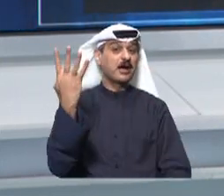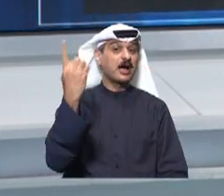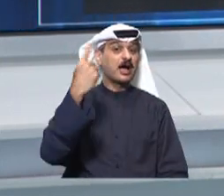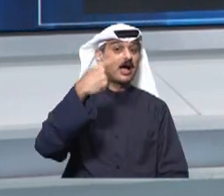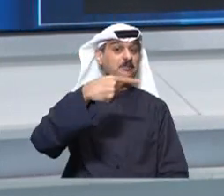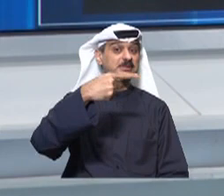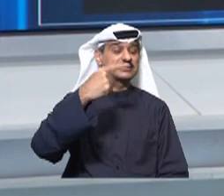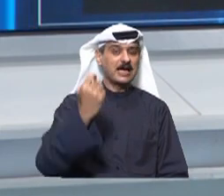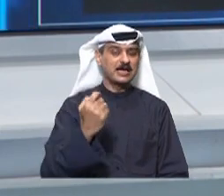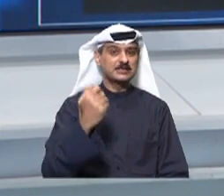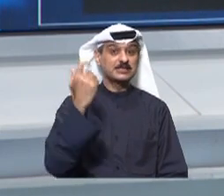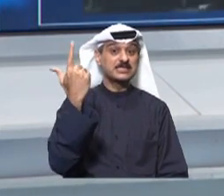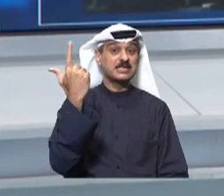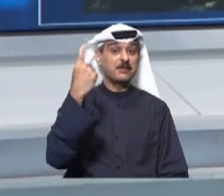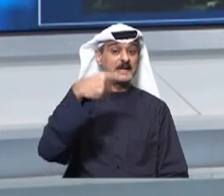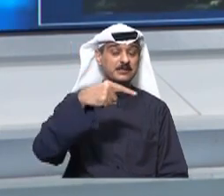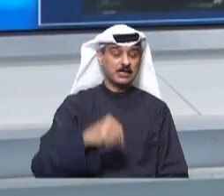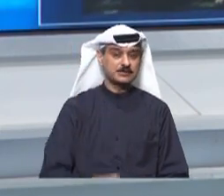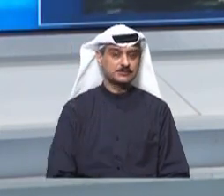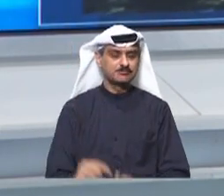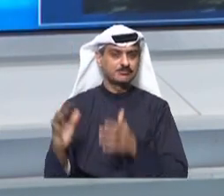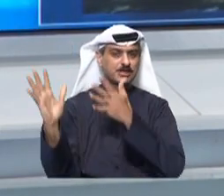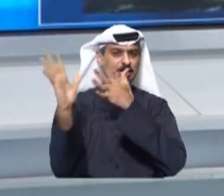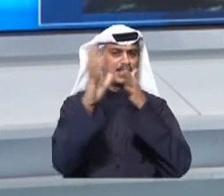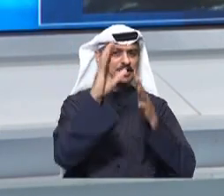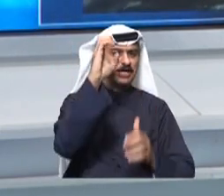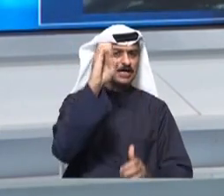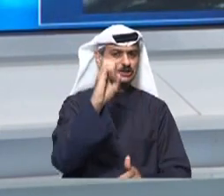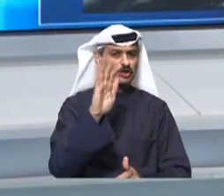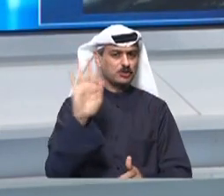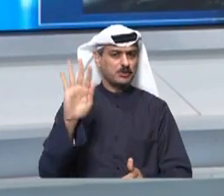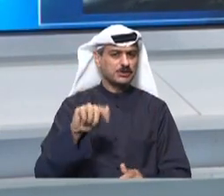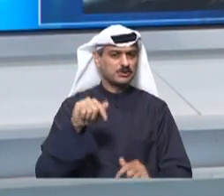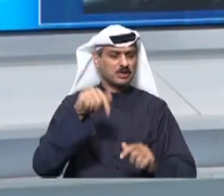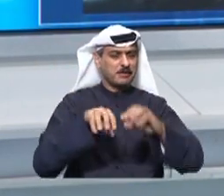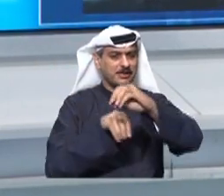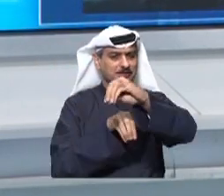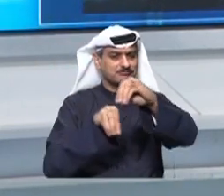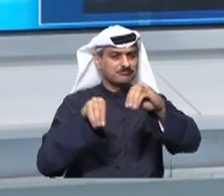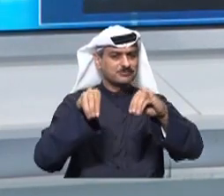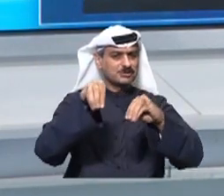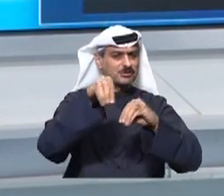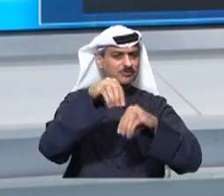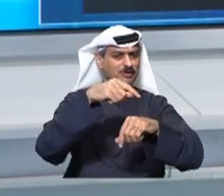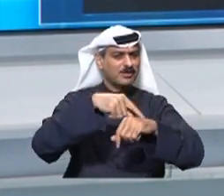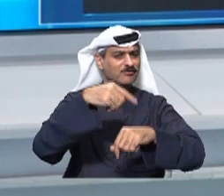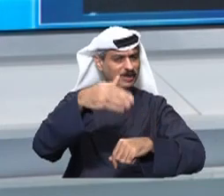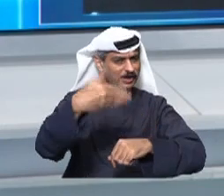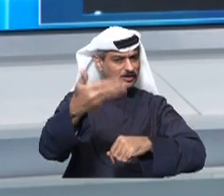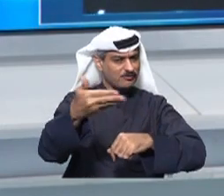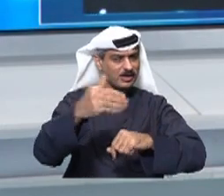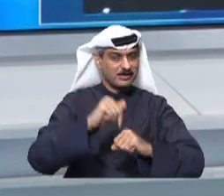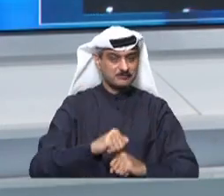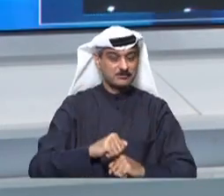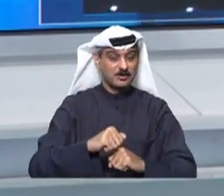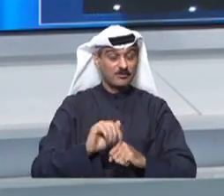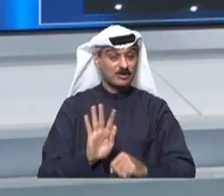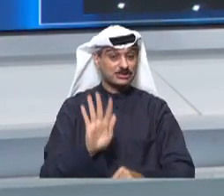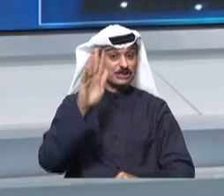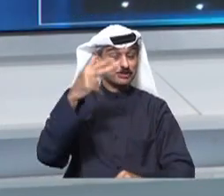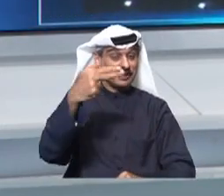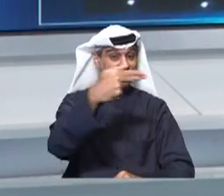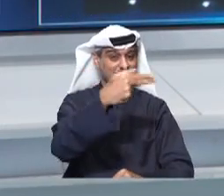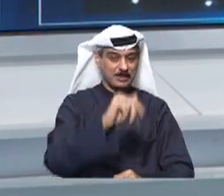إلى 17 درجة مئوية. رياح جنوبية شرقية راح تبدي تتحول تدريجيا خلال الساعات القليلة القادمة إلى رياح شمالية